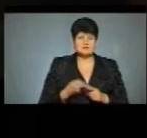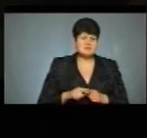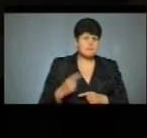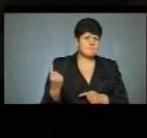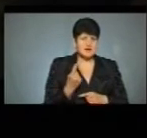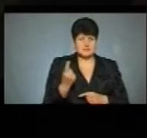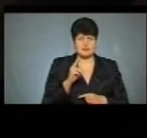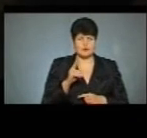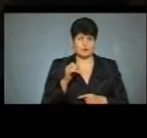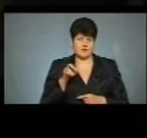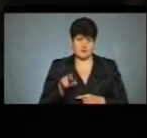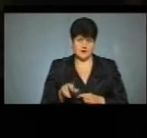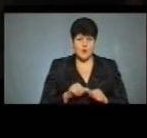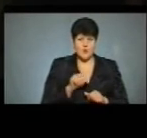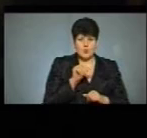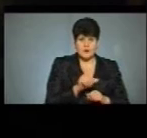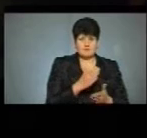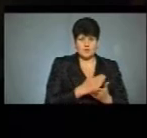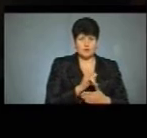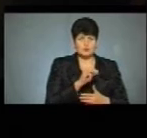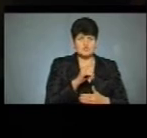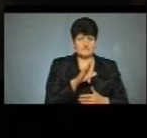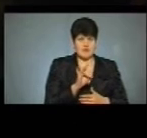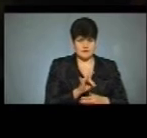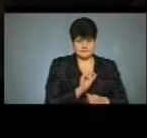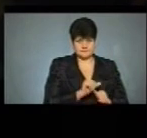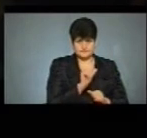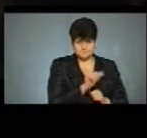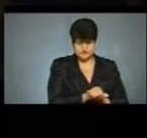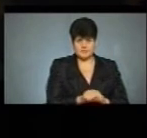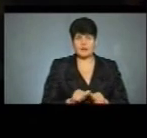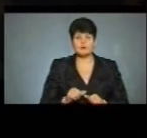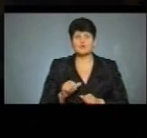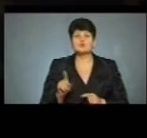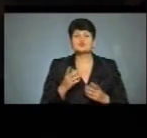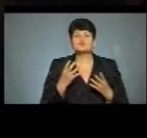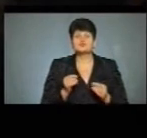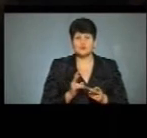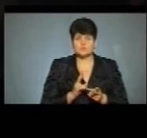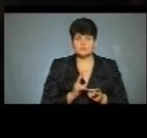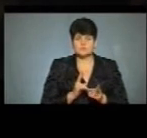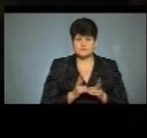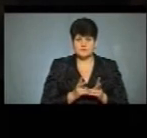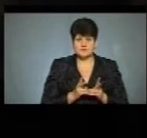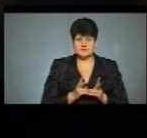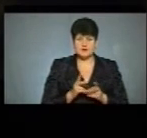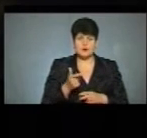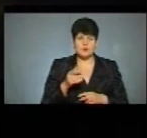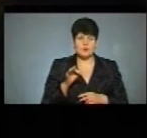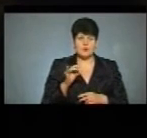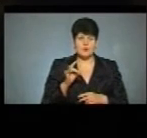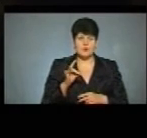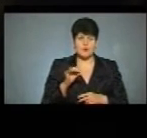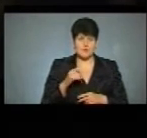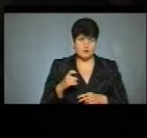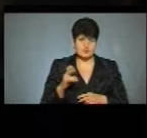кутя. Окремо стоїть завжди узвар. Крім того, жінка готує що? Варить відварою горох,